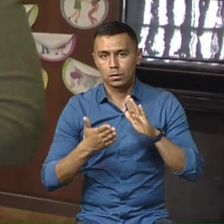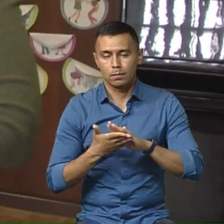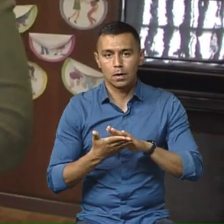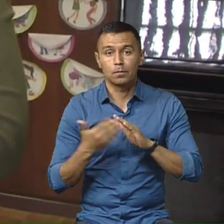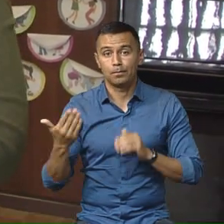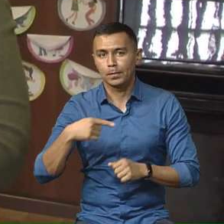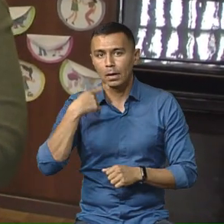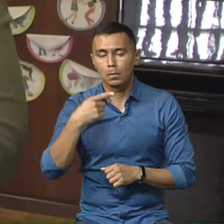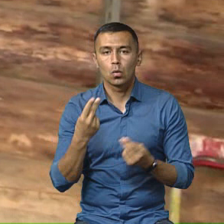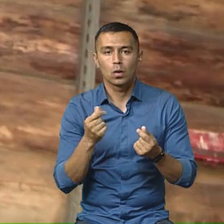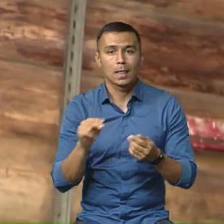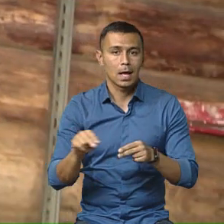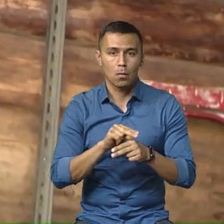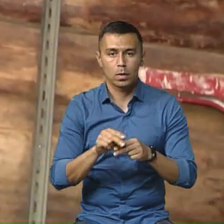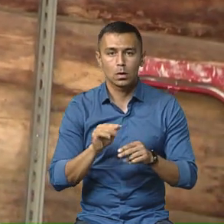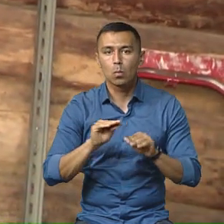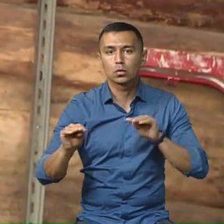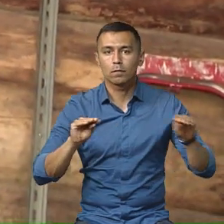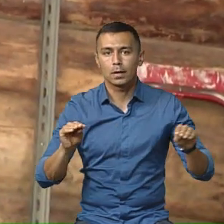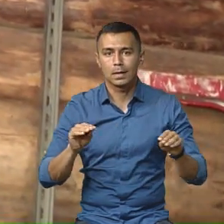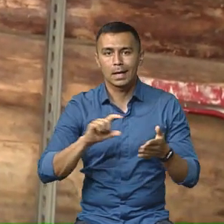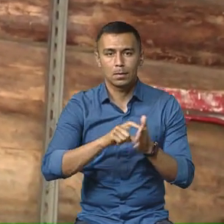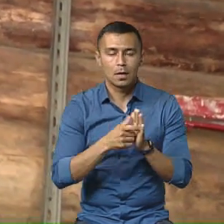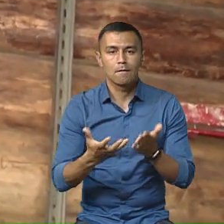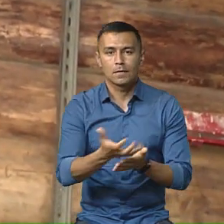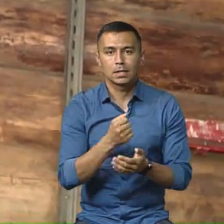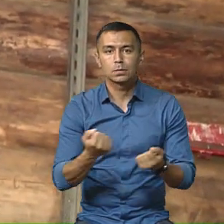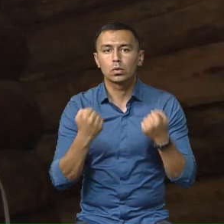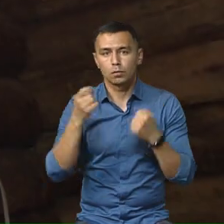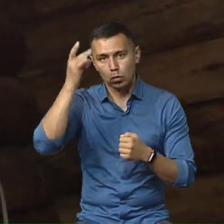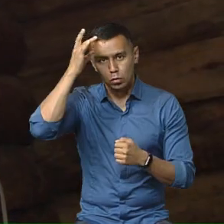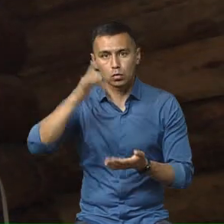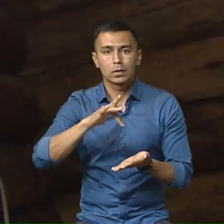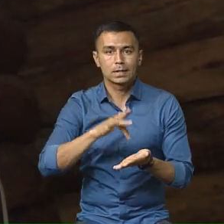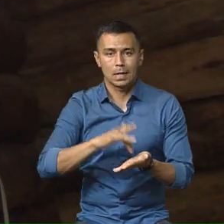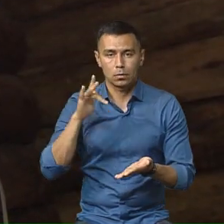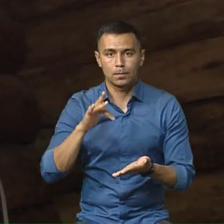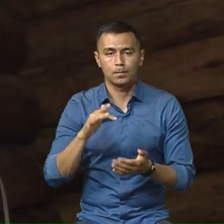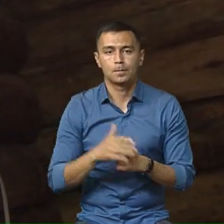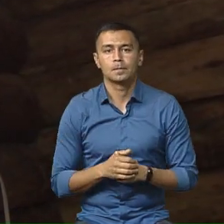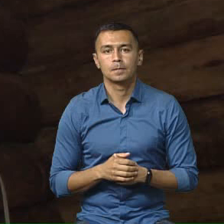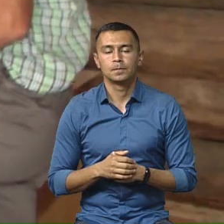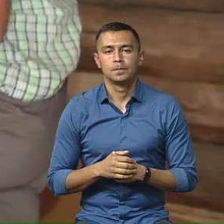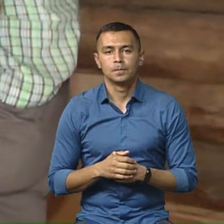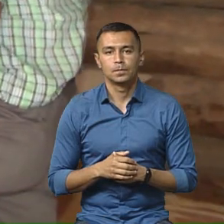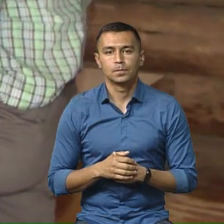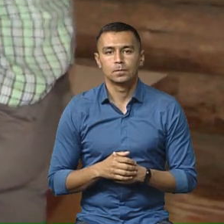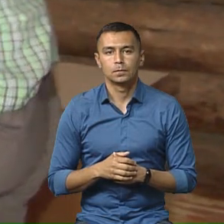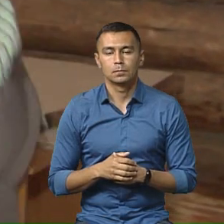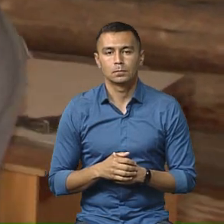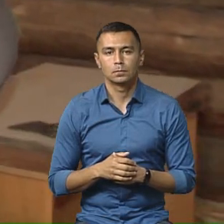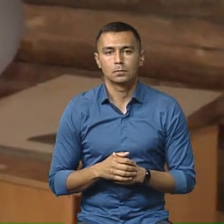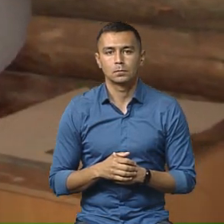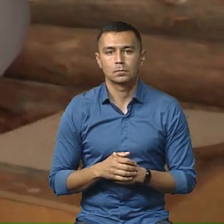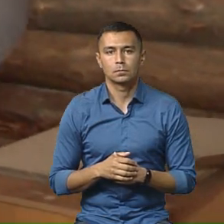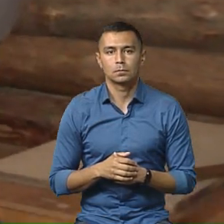Ольги Шевцової, гроші на ремонт та облаштування криївки взяли з спортивно-культурного центру. Вікторія Мельник, Іван Мовчан. Новини на